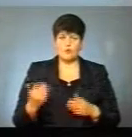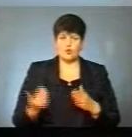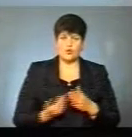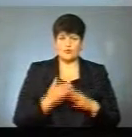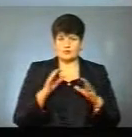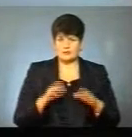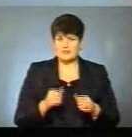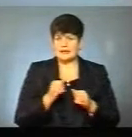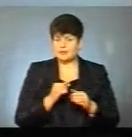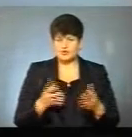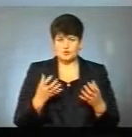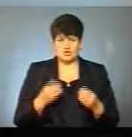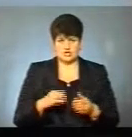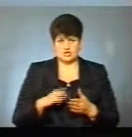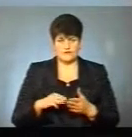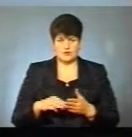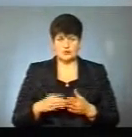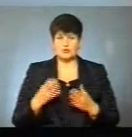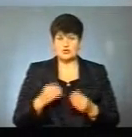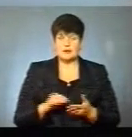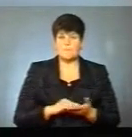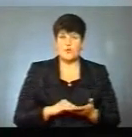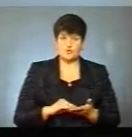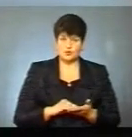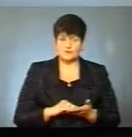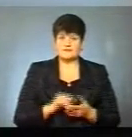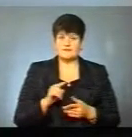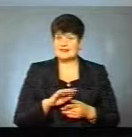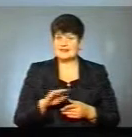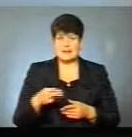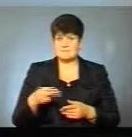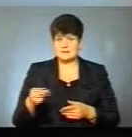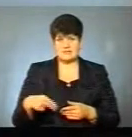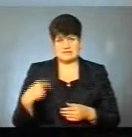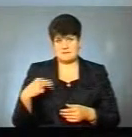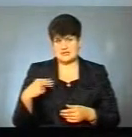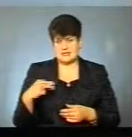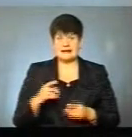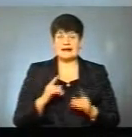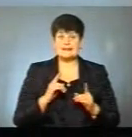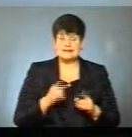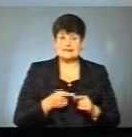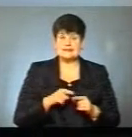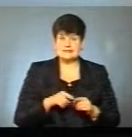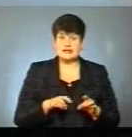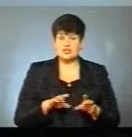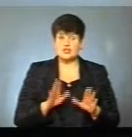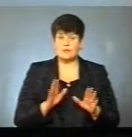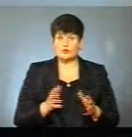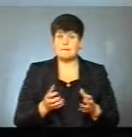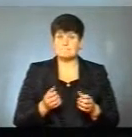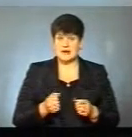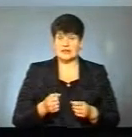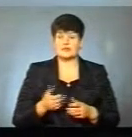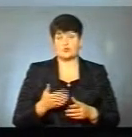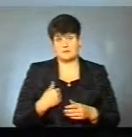закону ми не можемо ще штрафувати, тому що, ще раз повторюся, він не підписаний президентом. Як тільки це рішення буде прийнято,